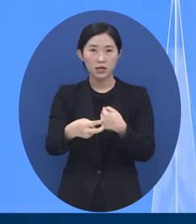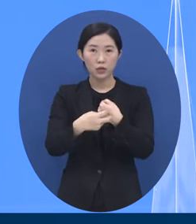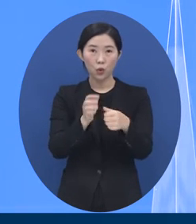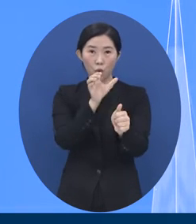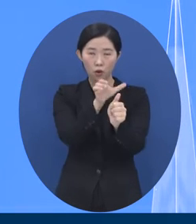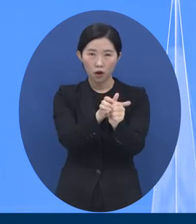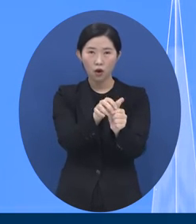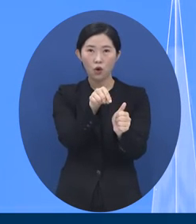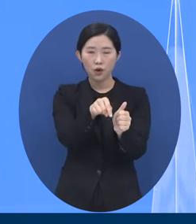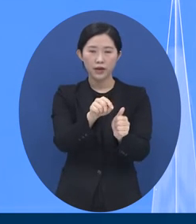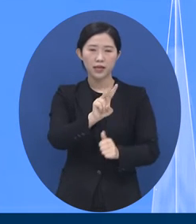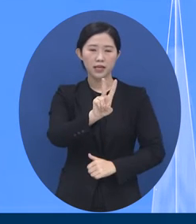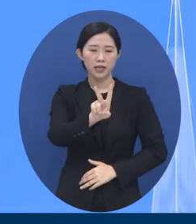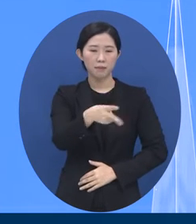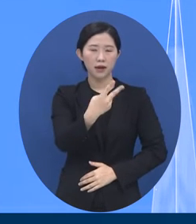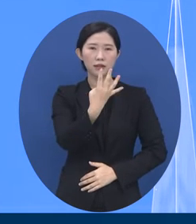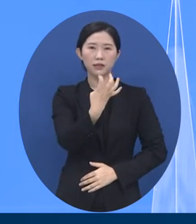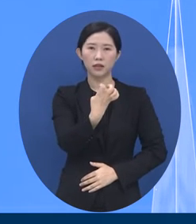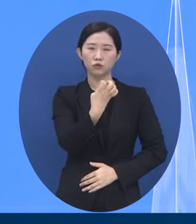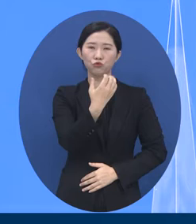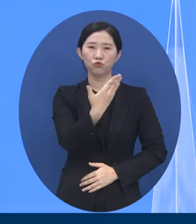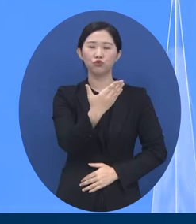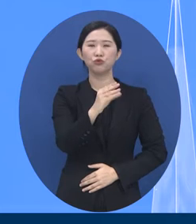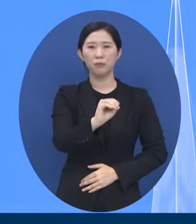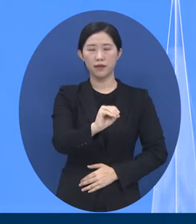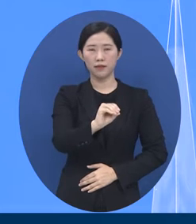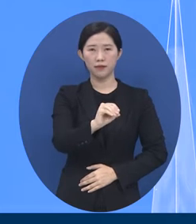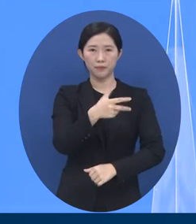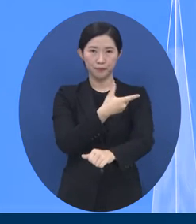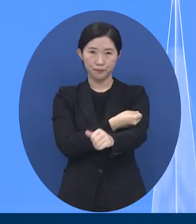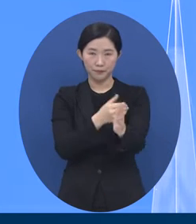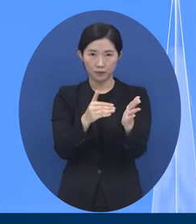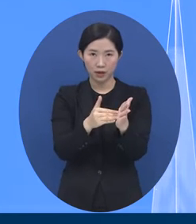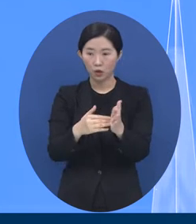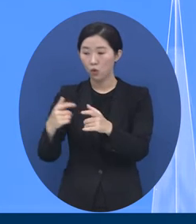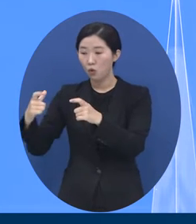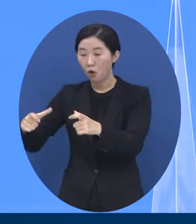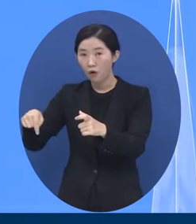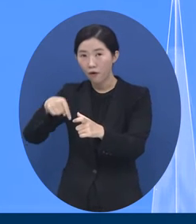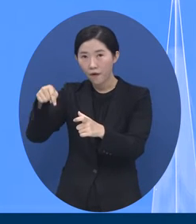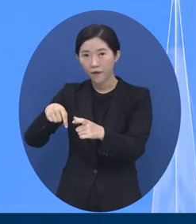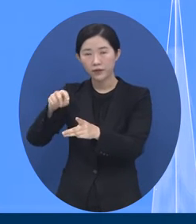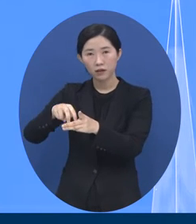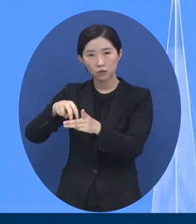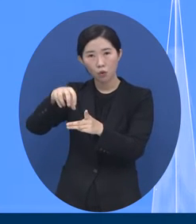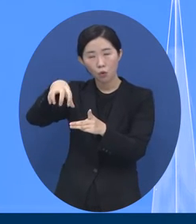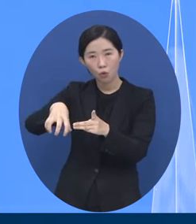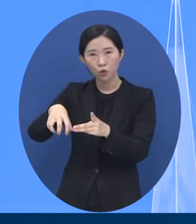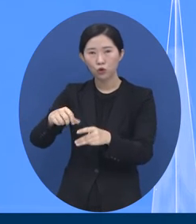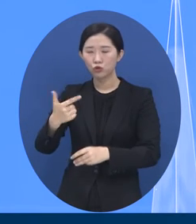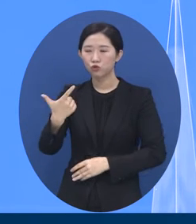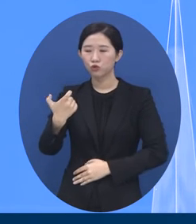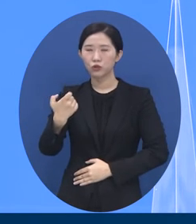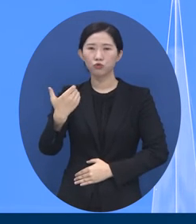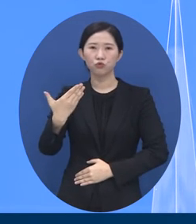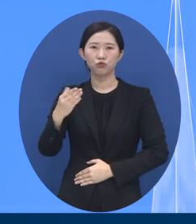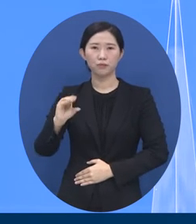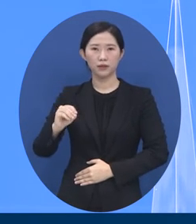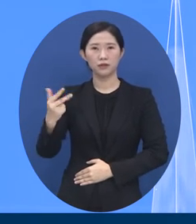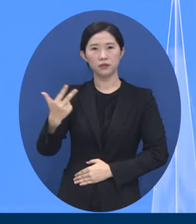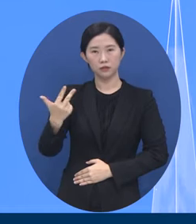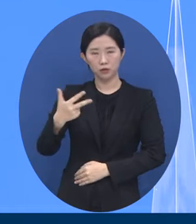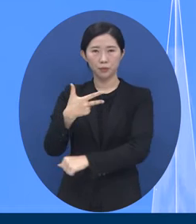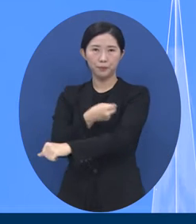의료기관에서 249만 2,657명, 지역 예방접종센터에서 69만